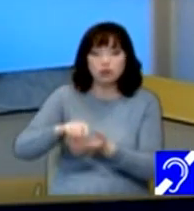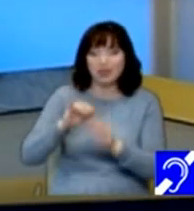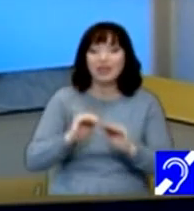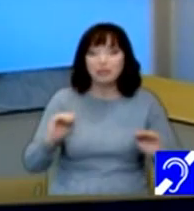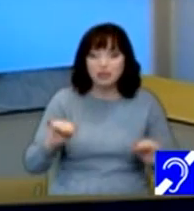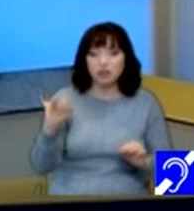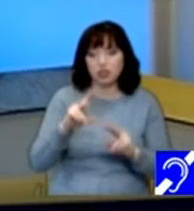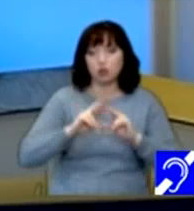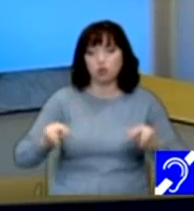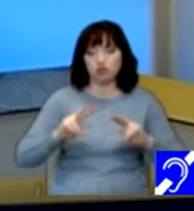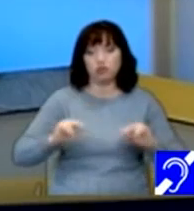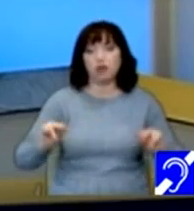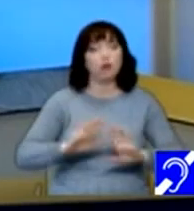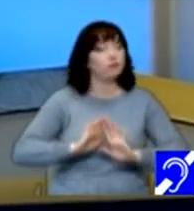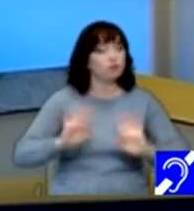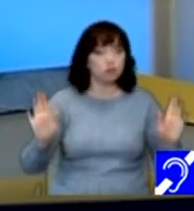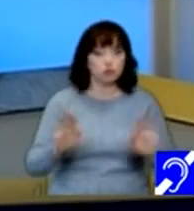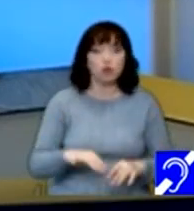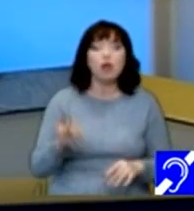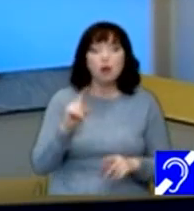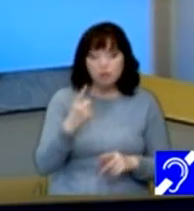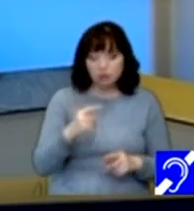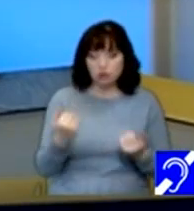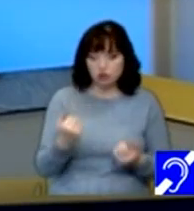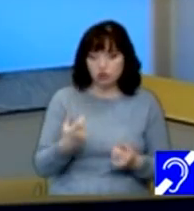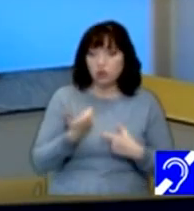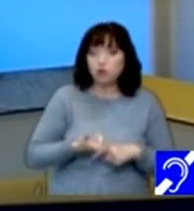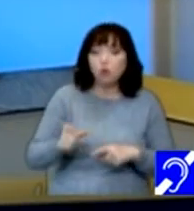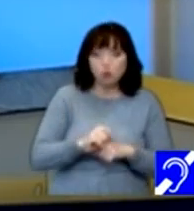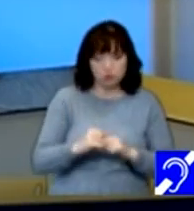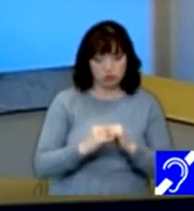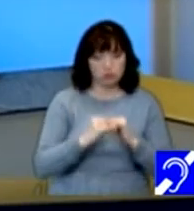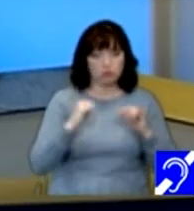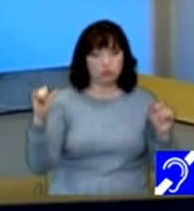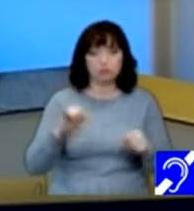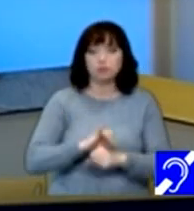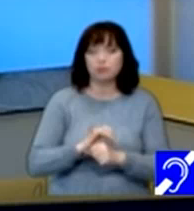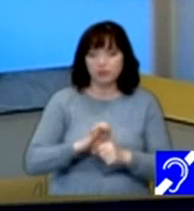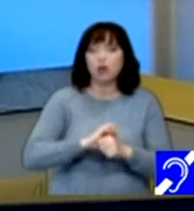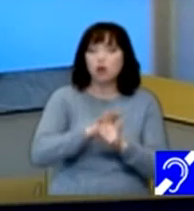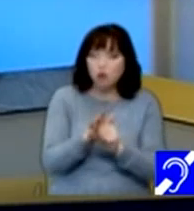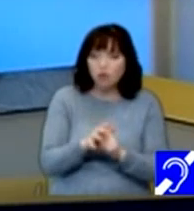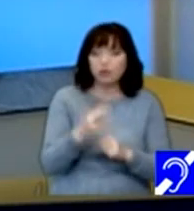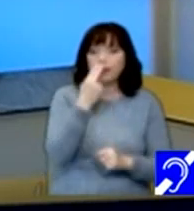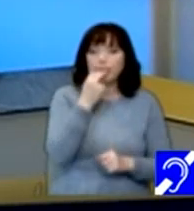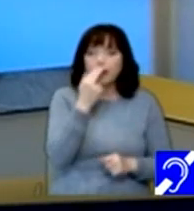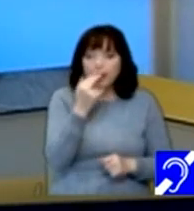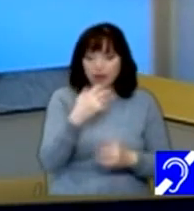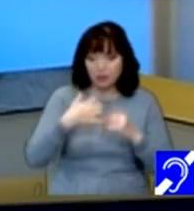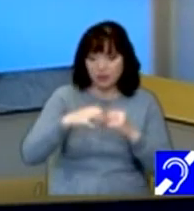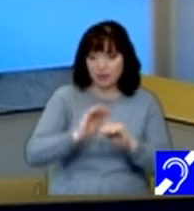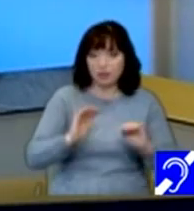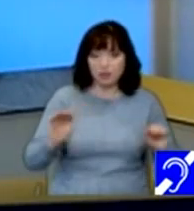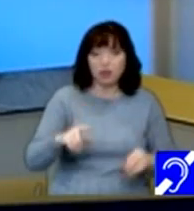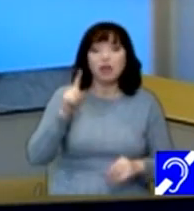profesorilor. Autoritățile locale atrag atenția asupra creșterii alarmante de îmbolnăviri de gripă sezonieră în rândul copiilor, chiar